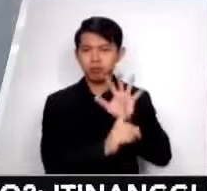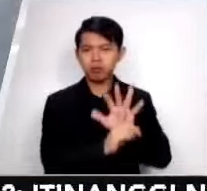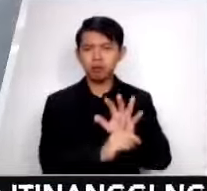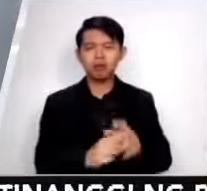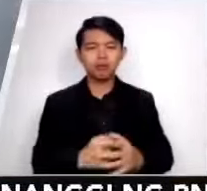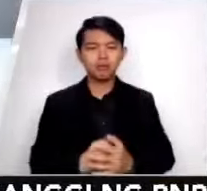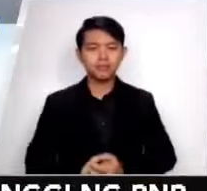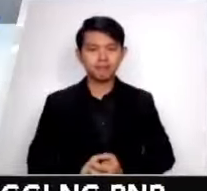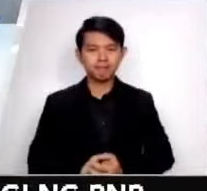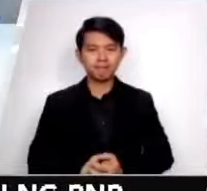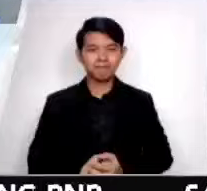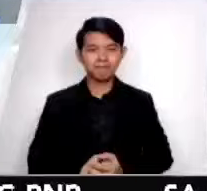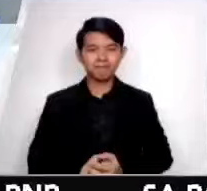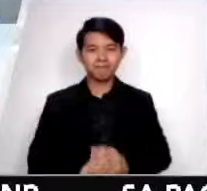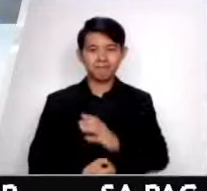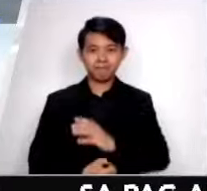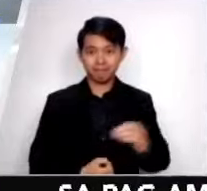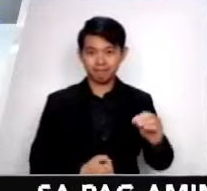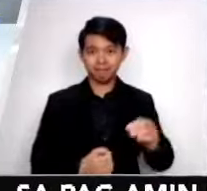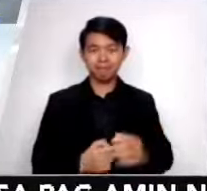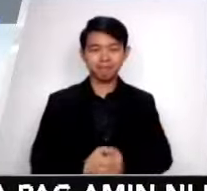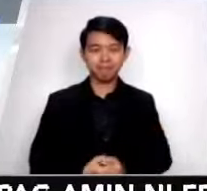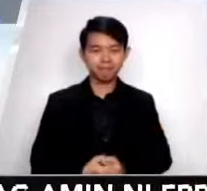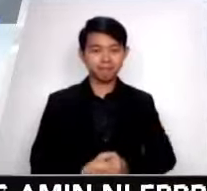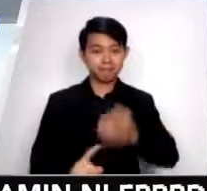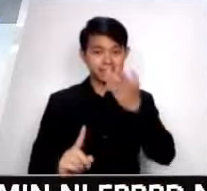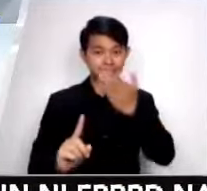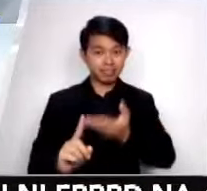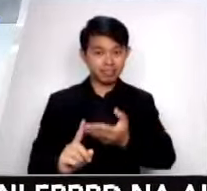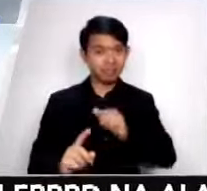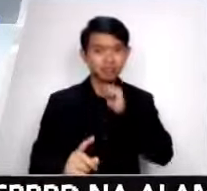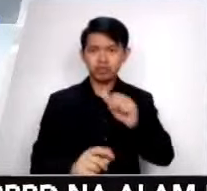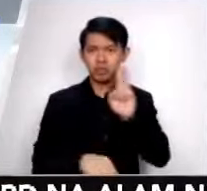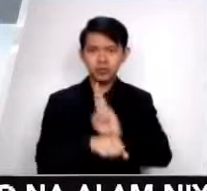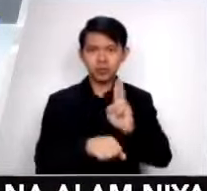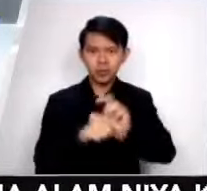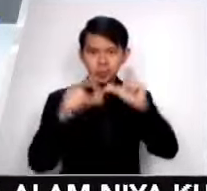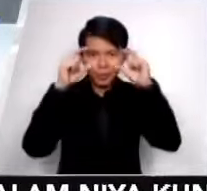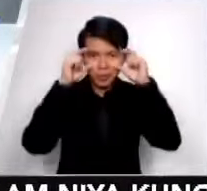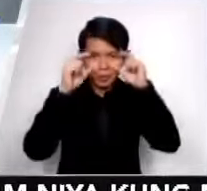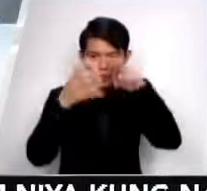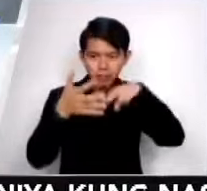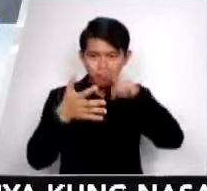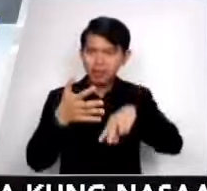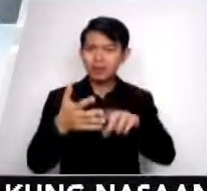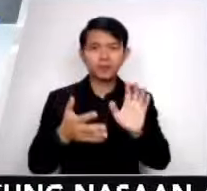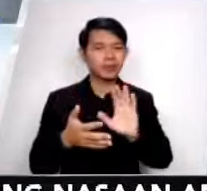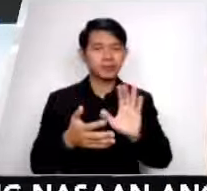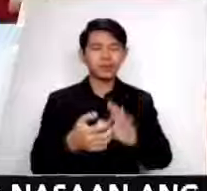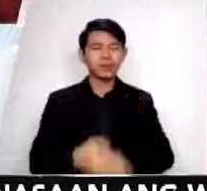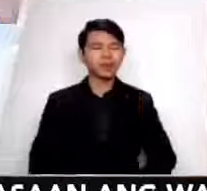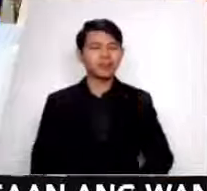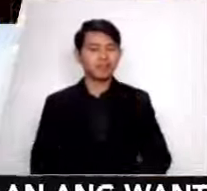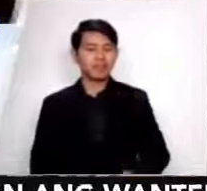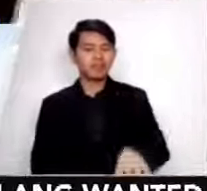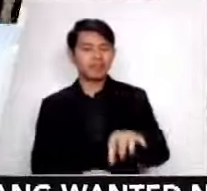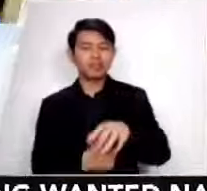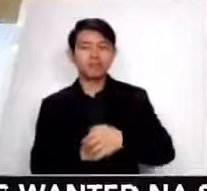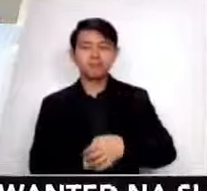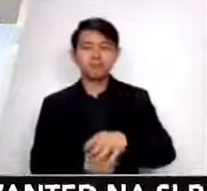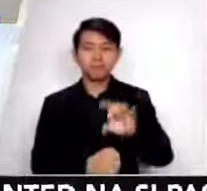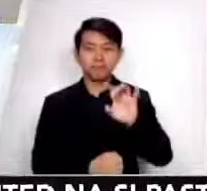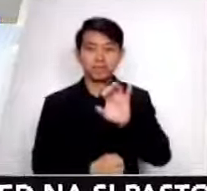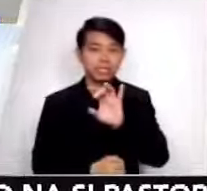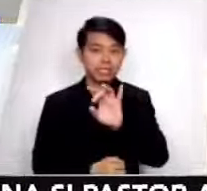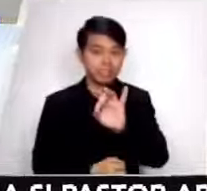Shakespeare. Partida, wala pang reading glasses yan sa kabila ng edad na 79. College